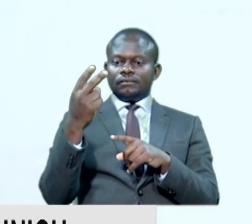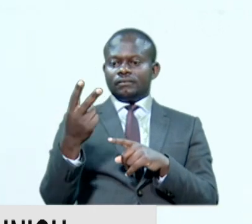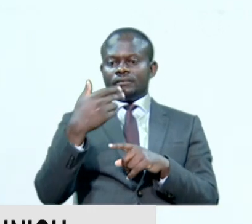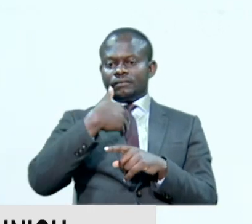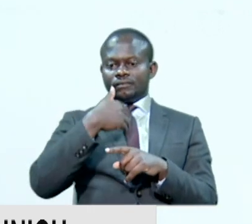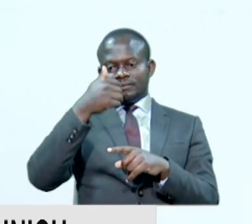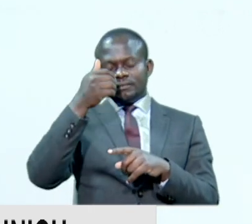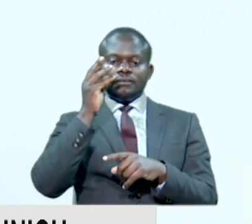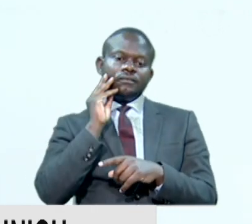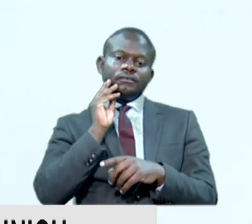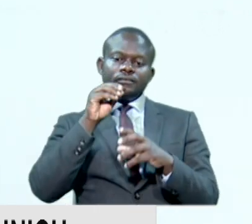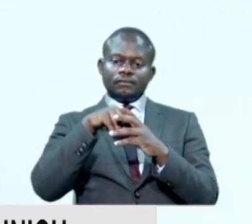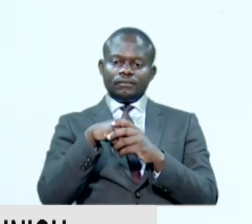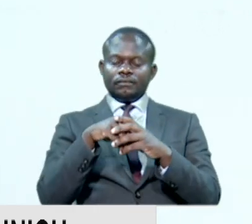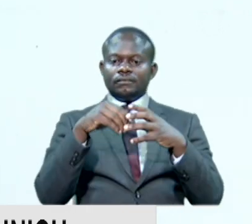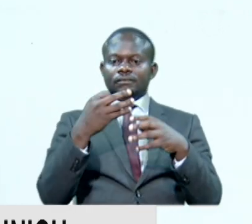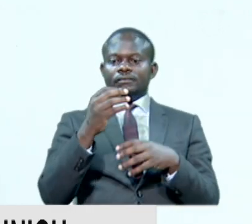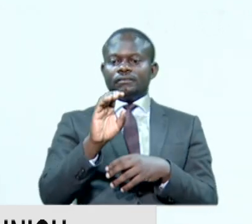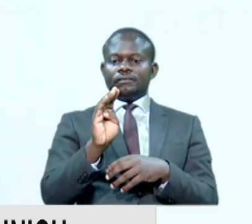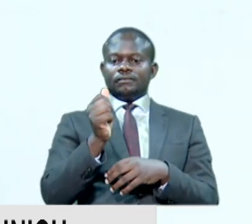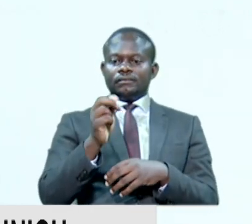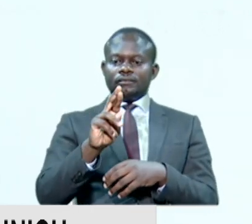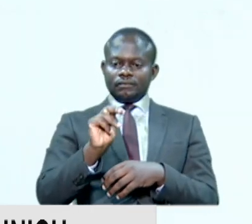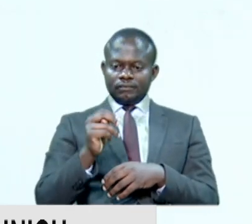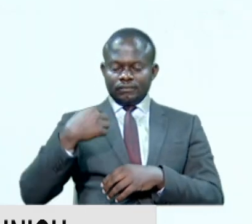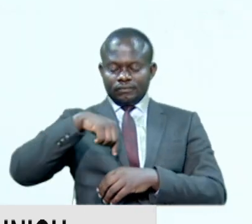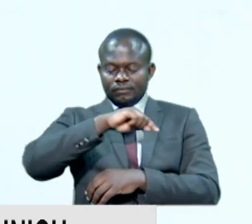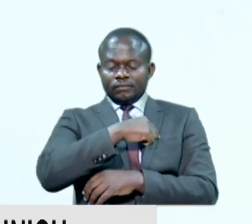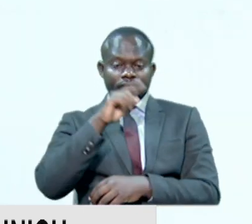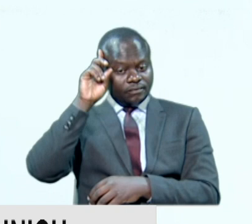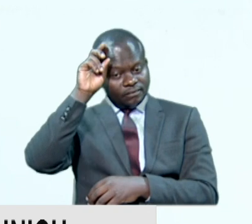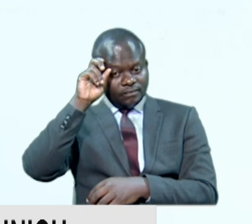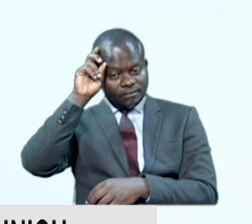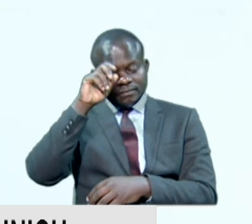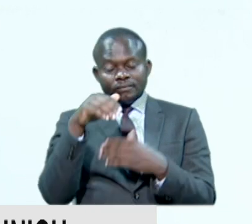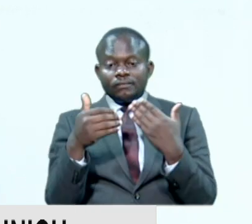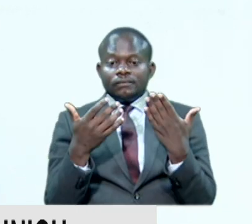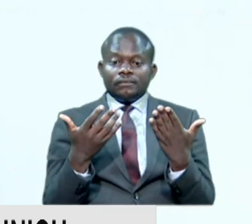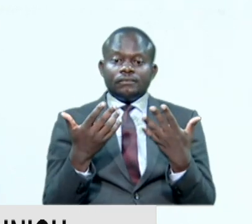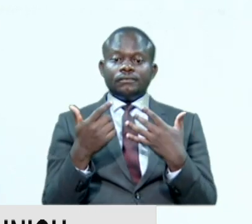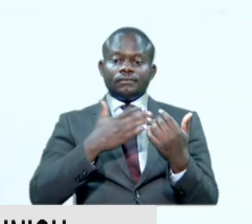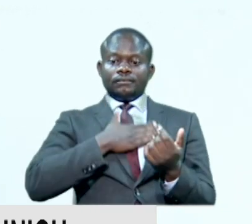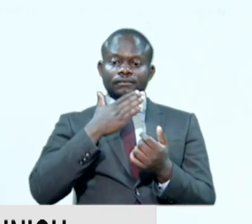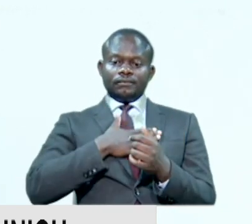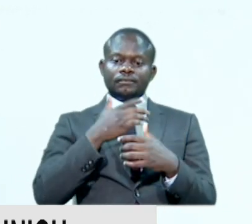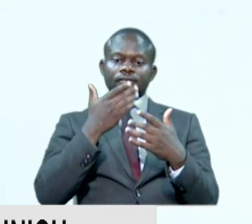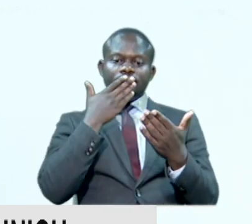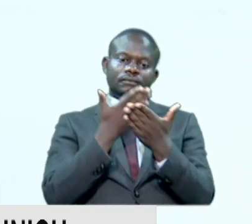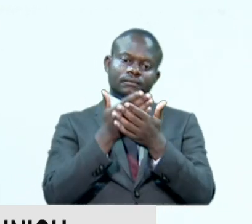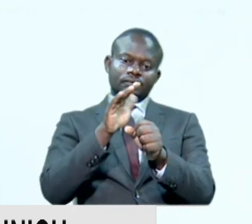bafite ubunararibonye muri FC Bayern kubgacu turumva ko ni byishimo ni